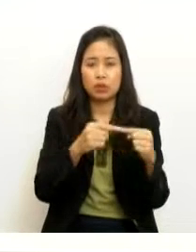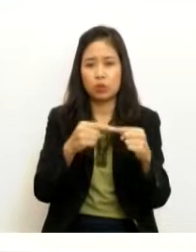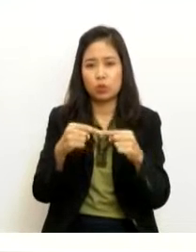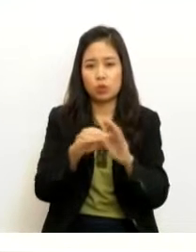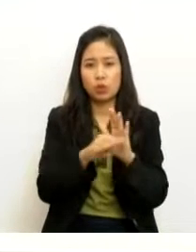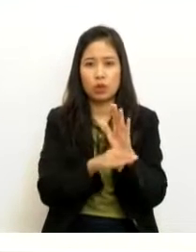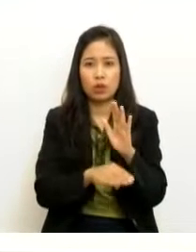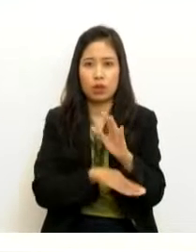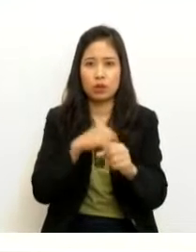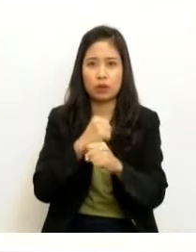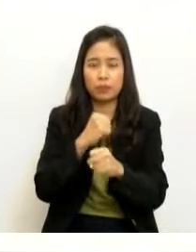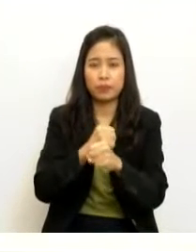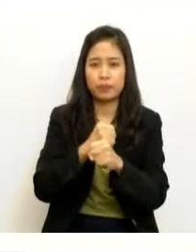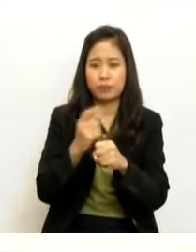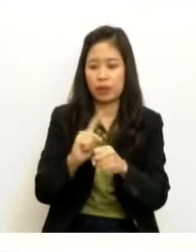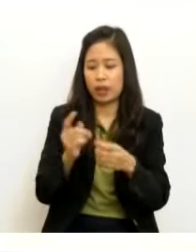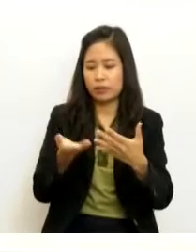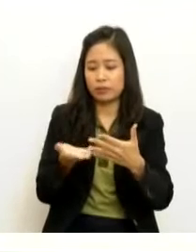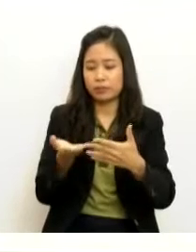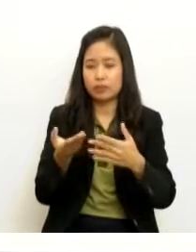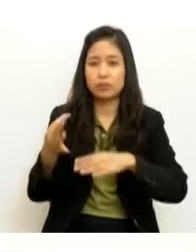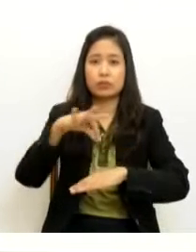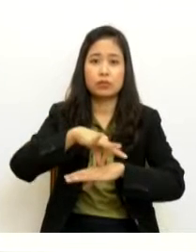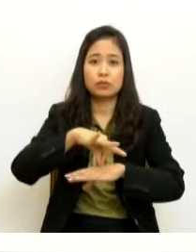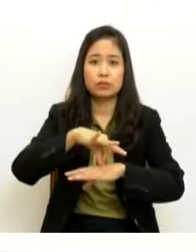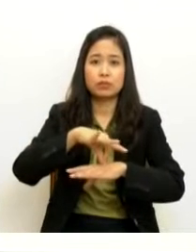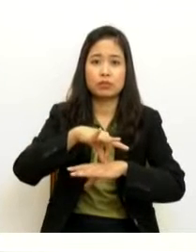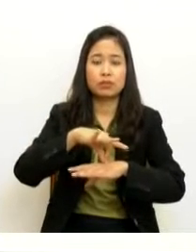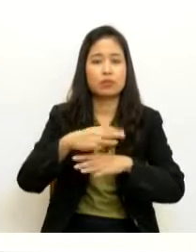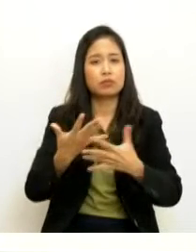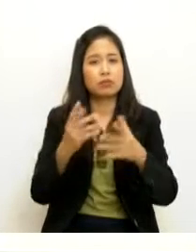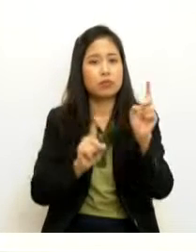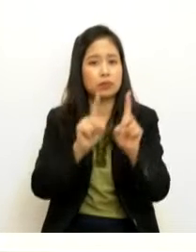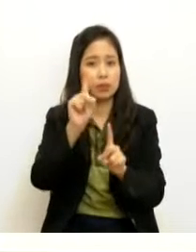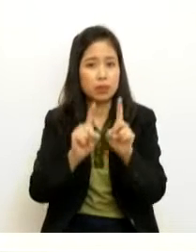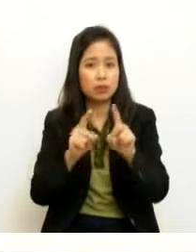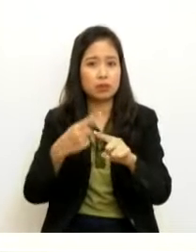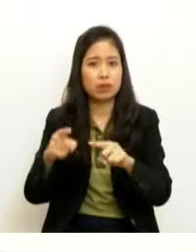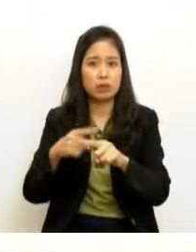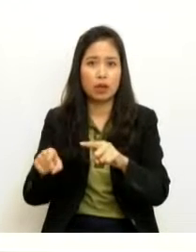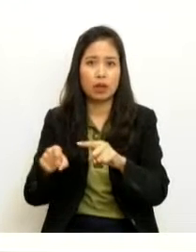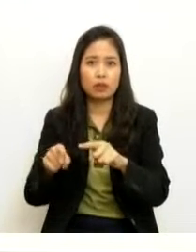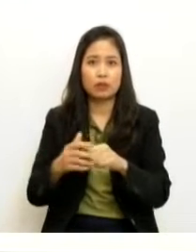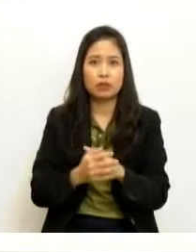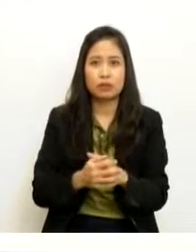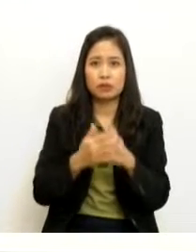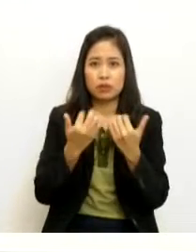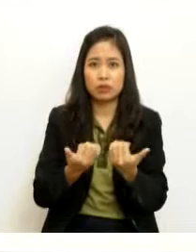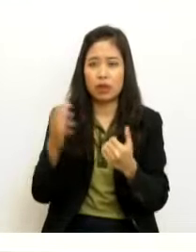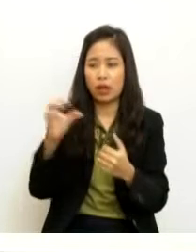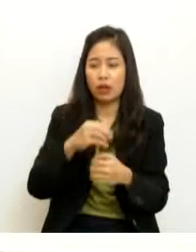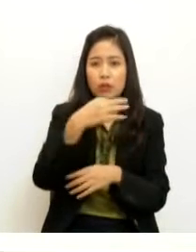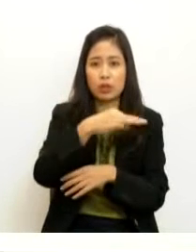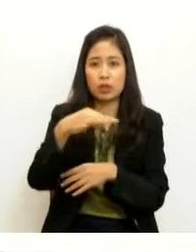ขอมีเลื่อนวิทยาฐานะรวมไปถึงเรื่องการประเมินต่างๆซึ่งเราเอาเอกสารต่างๆ